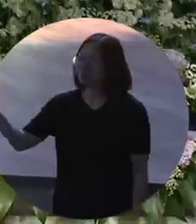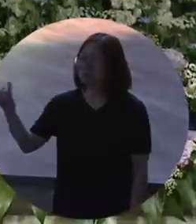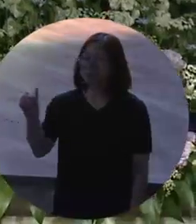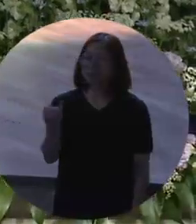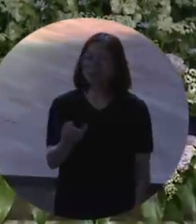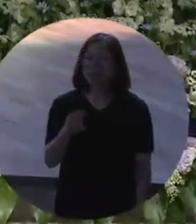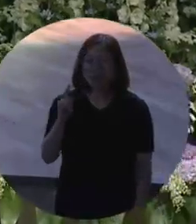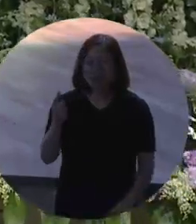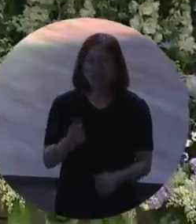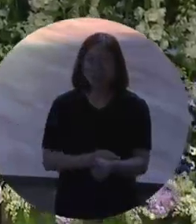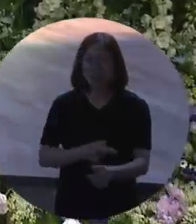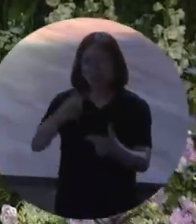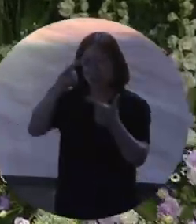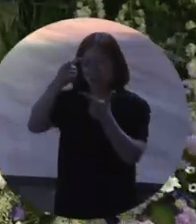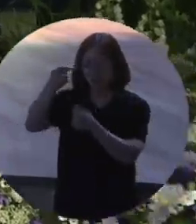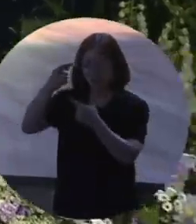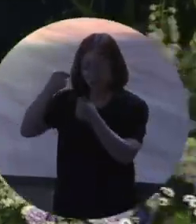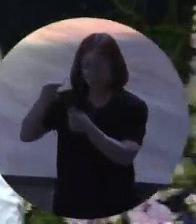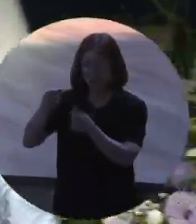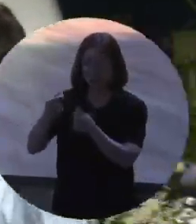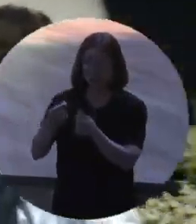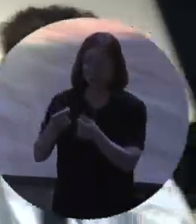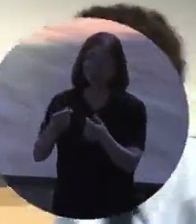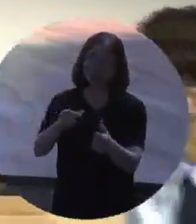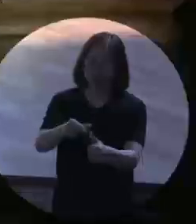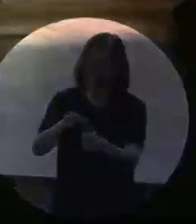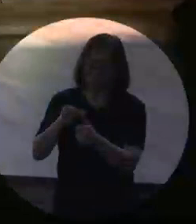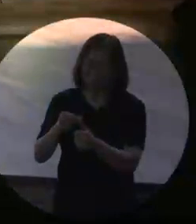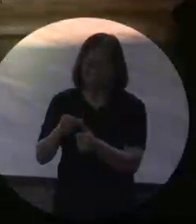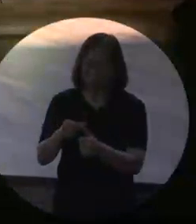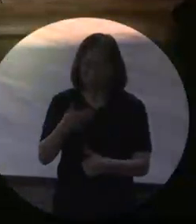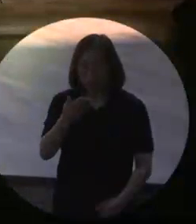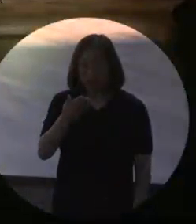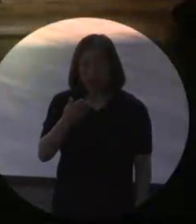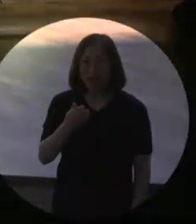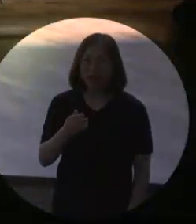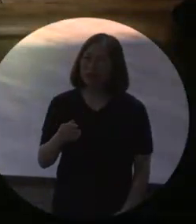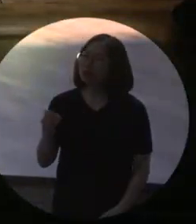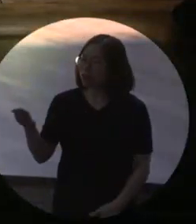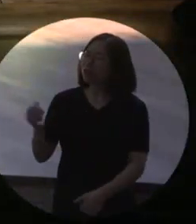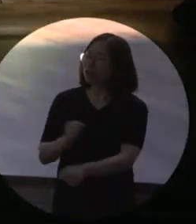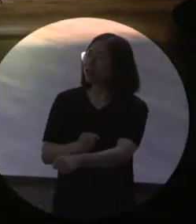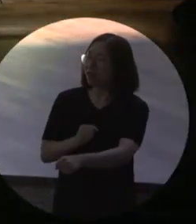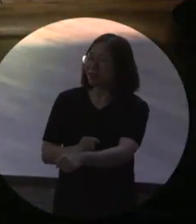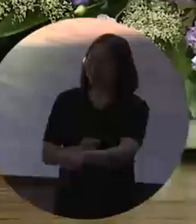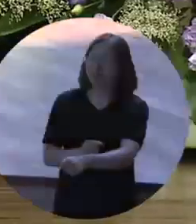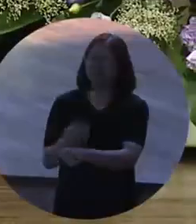이래서 정규직 전환 되겠어? 수고해. 네.